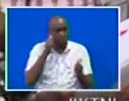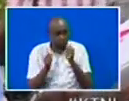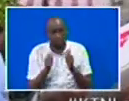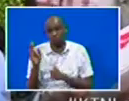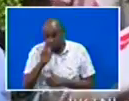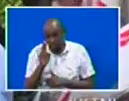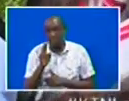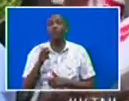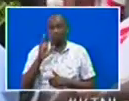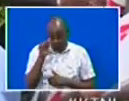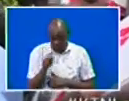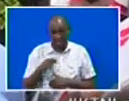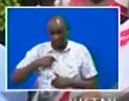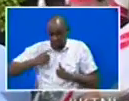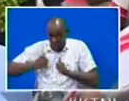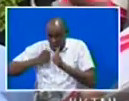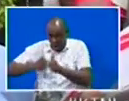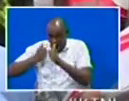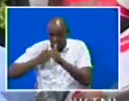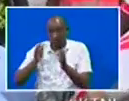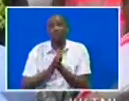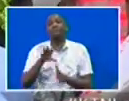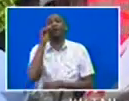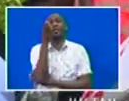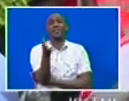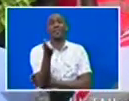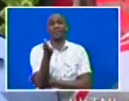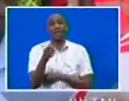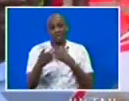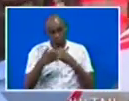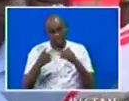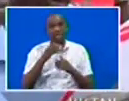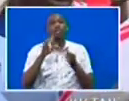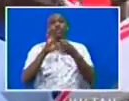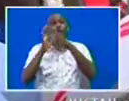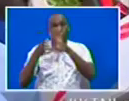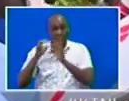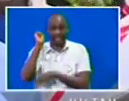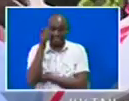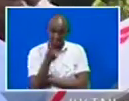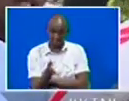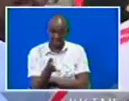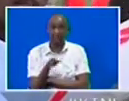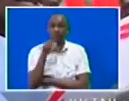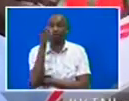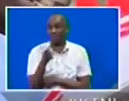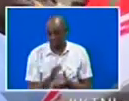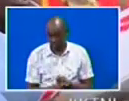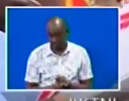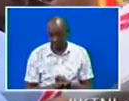akiwa nayo, waliwafuata. Waliwapata karibu na Toyota Kenya, Busia, Kisumu Road. Hapo